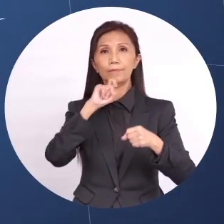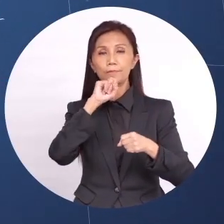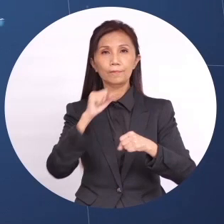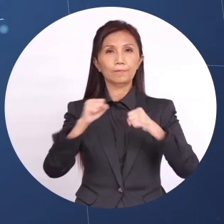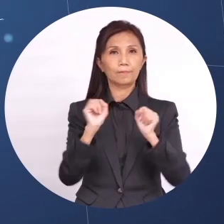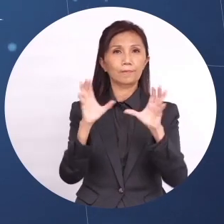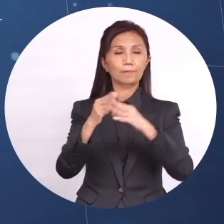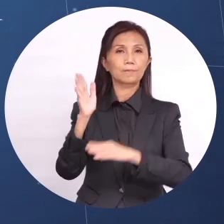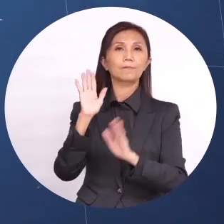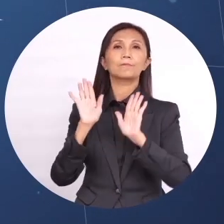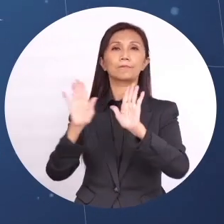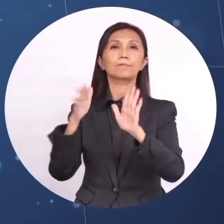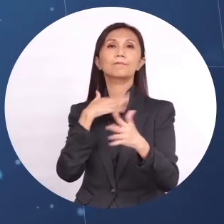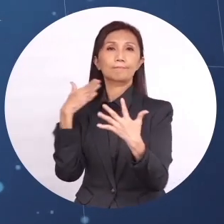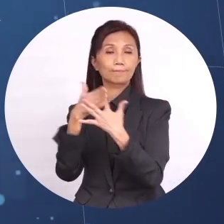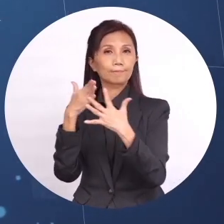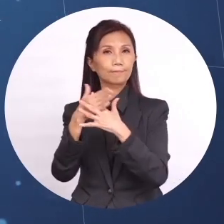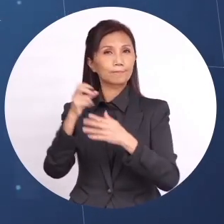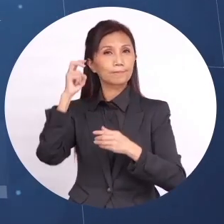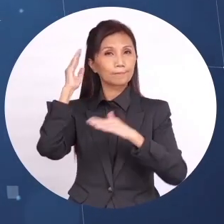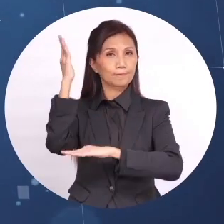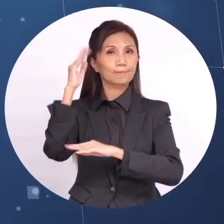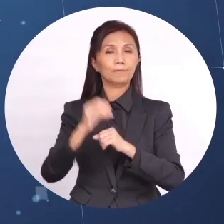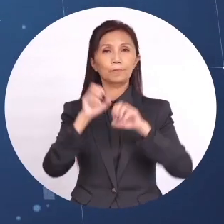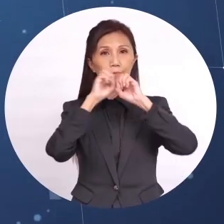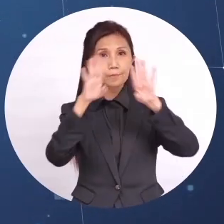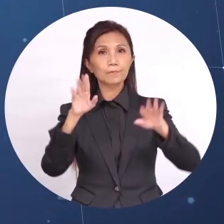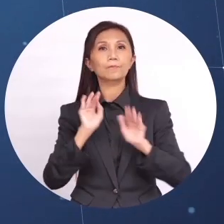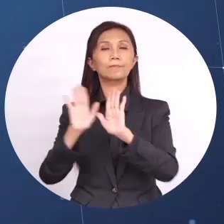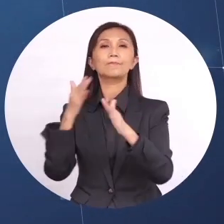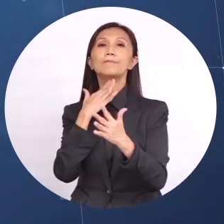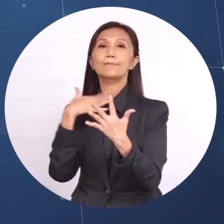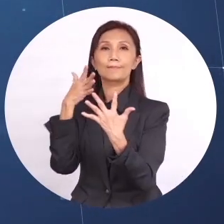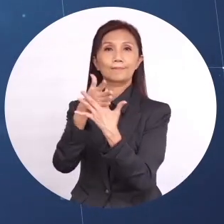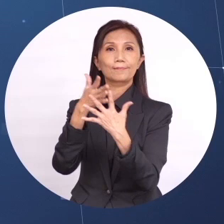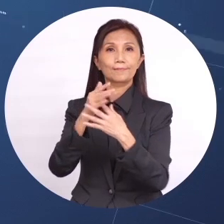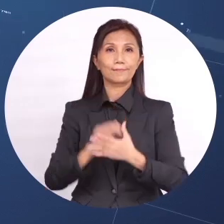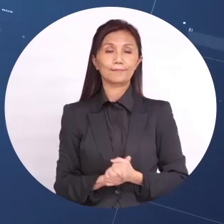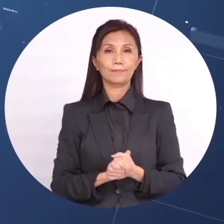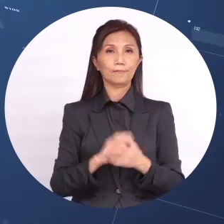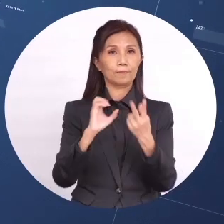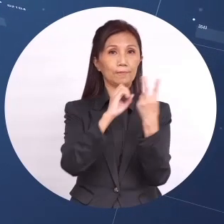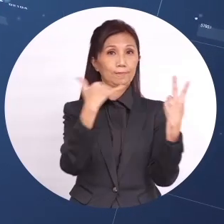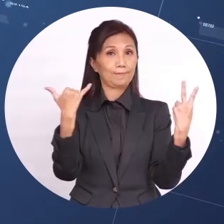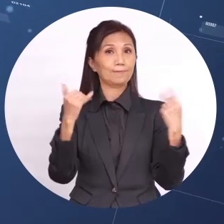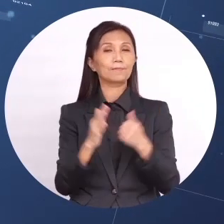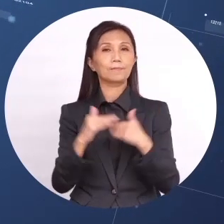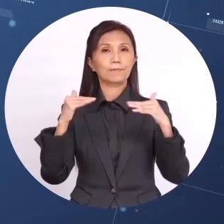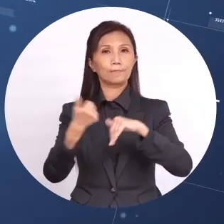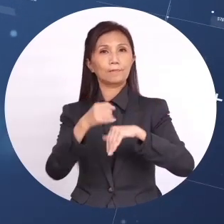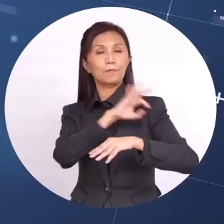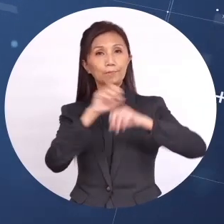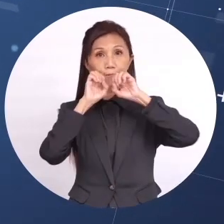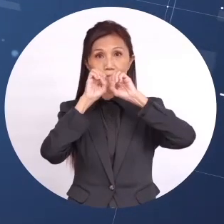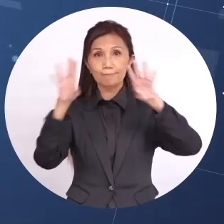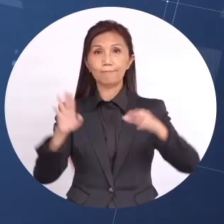界制定防止性骚扰政策研讨会，宣传预防性骚扰。2016年，平机会公布